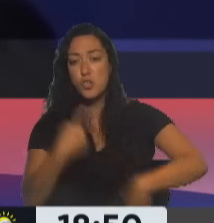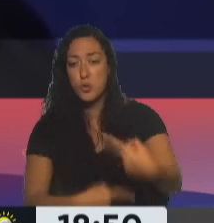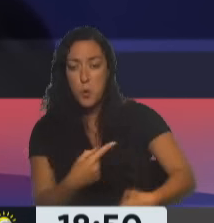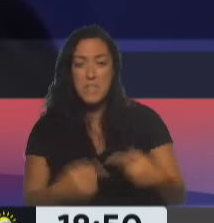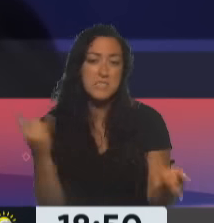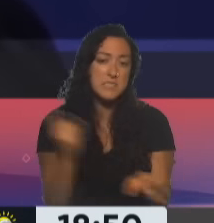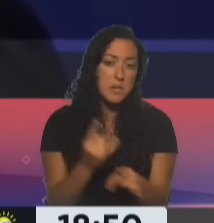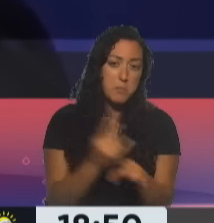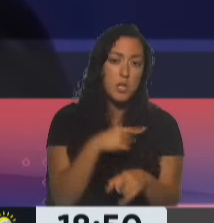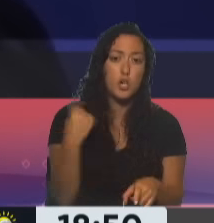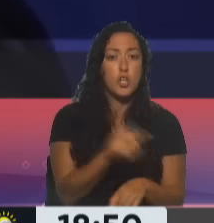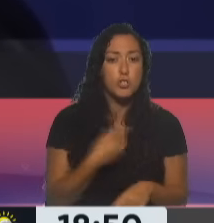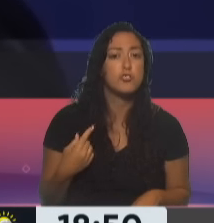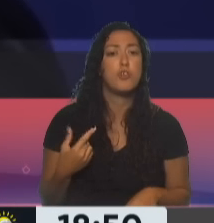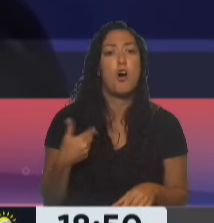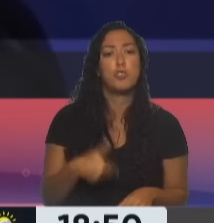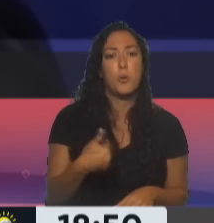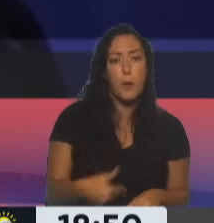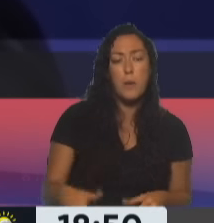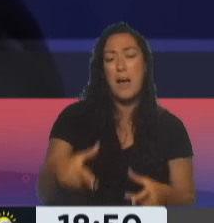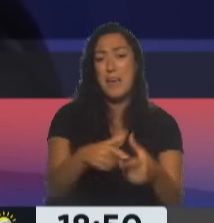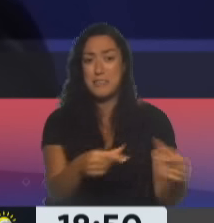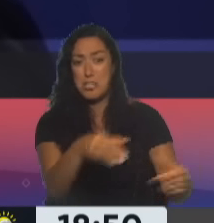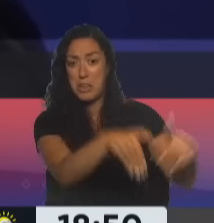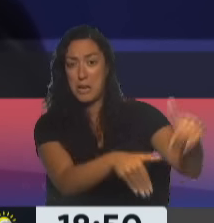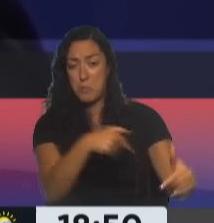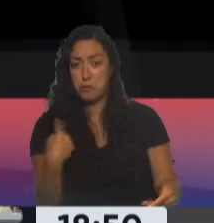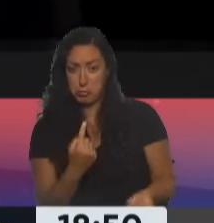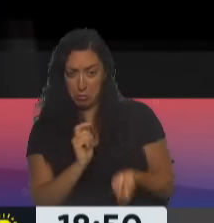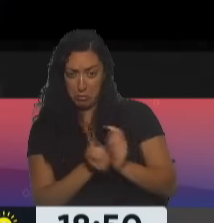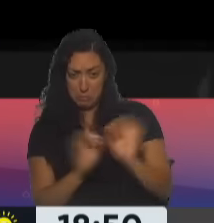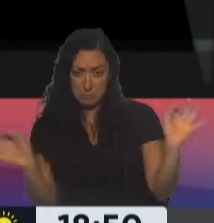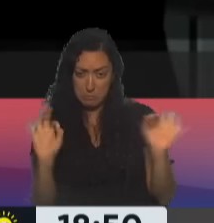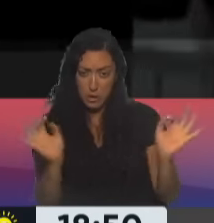性，不会因日本某一次选举而变化。